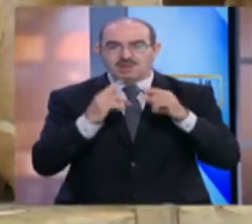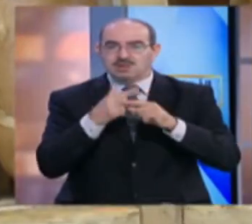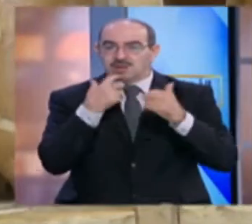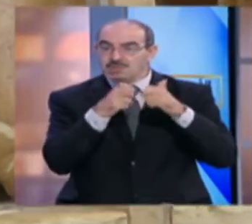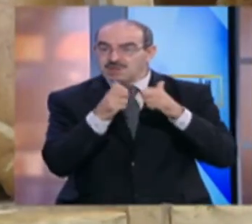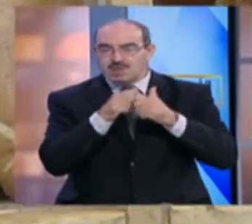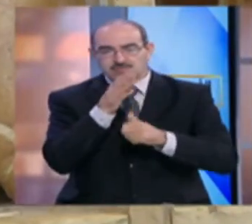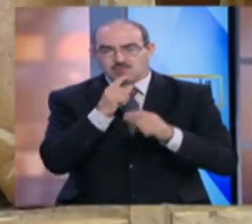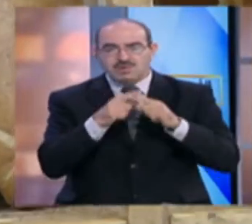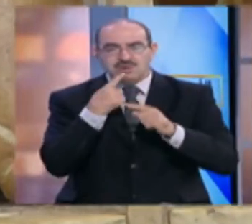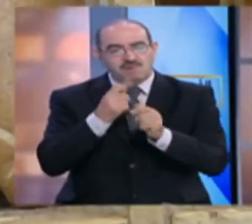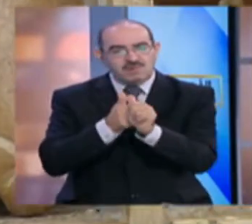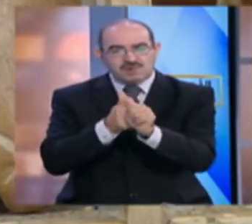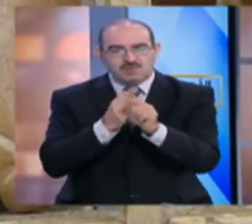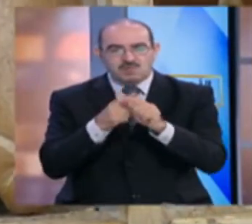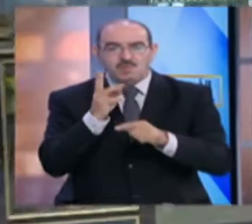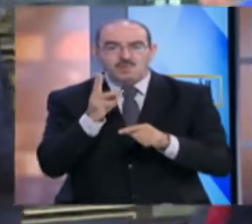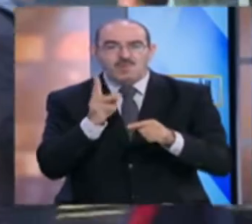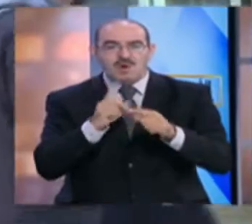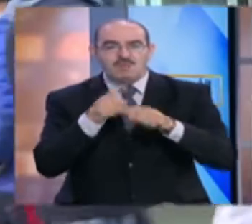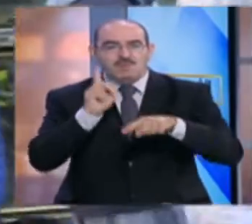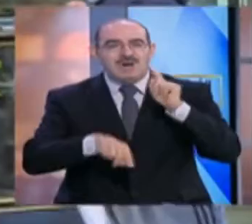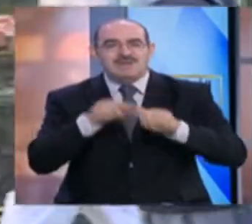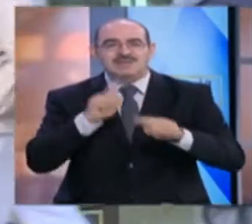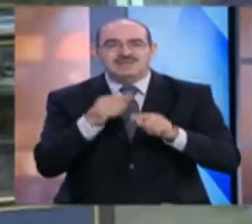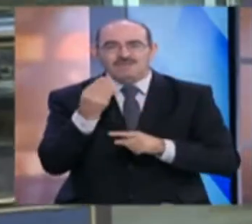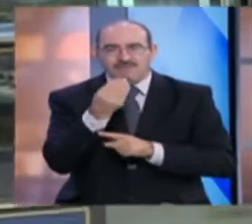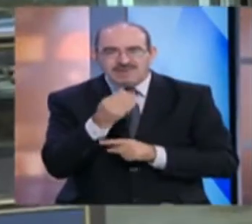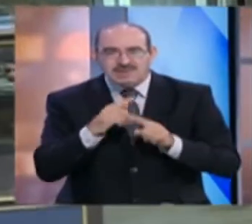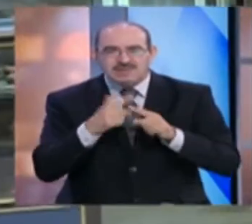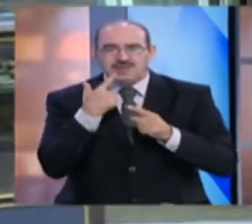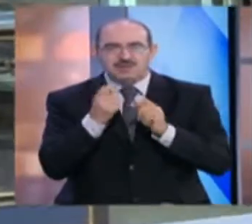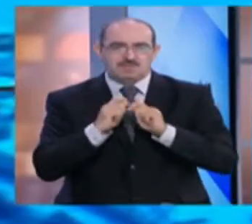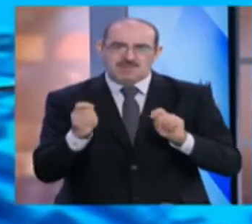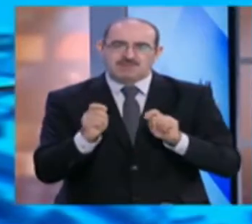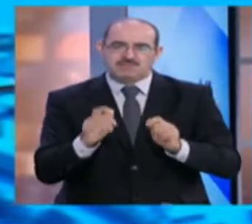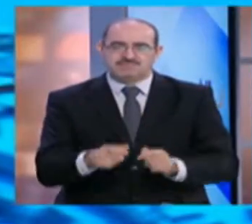جبارة لضمان استقرار أسعار المواد المدعمة أولها الخبز.